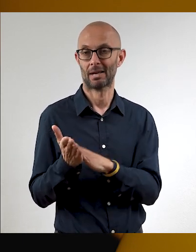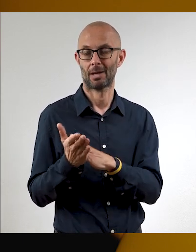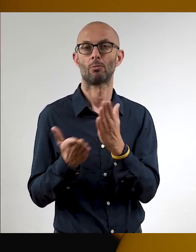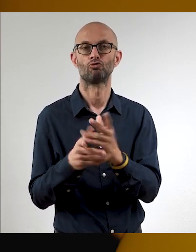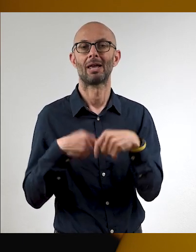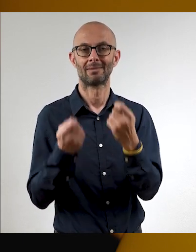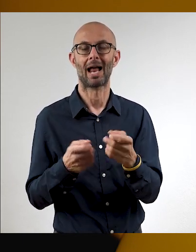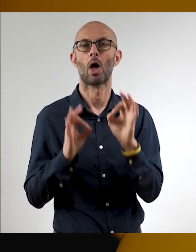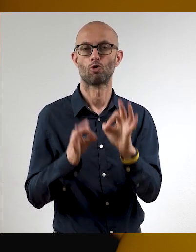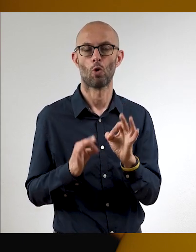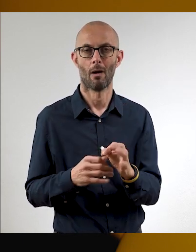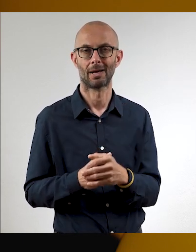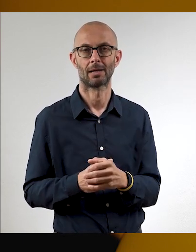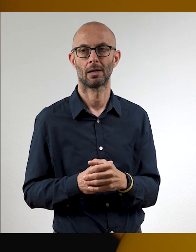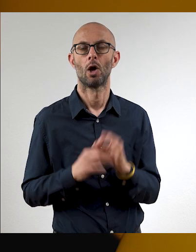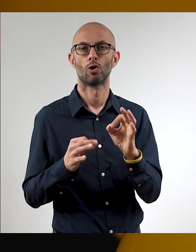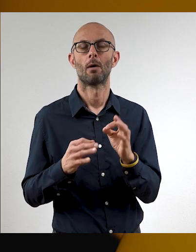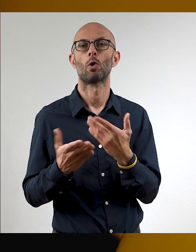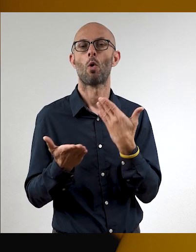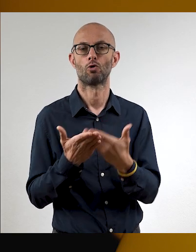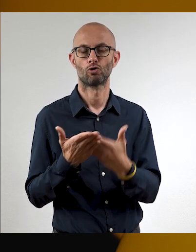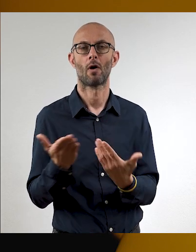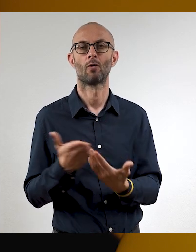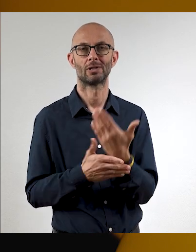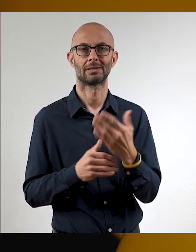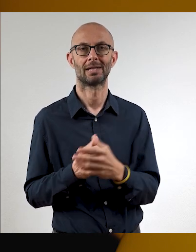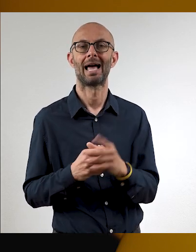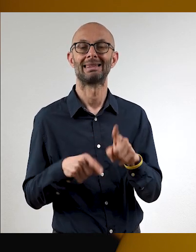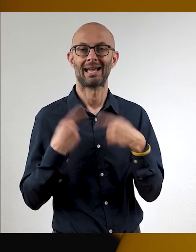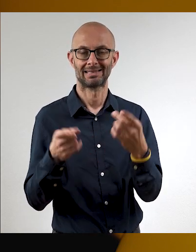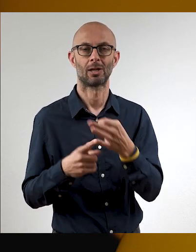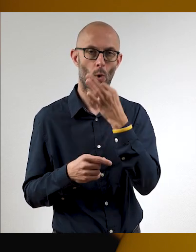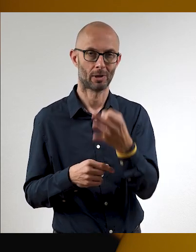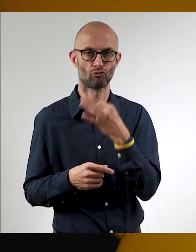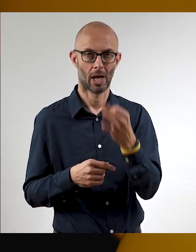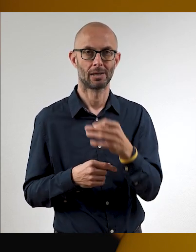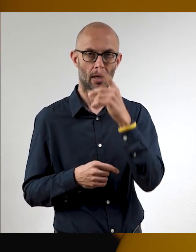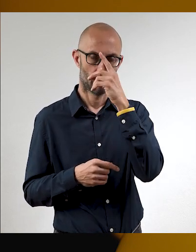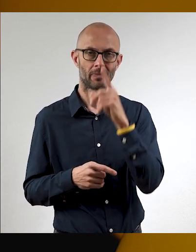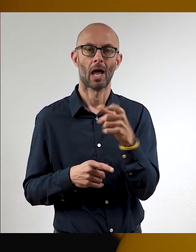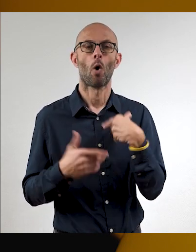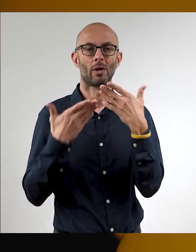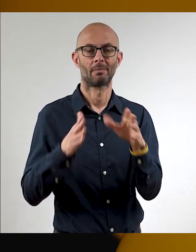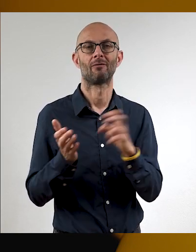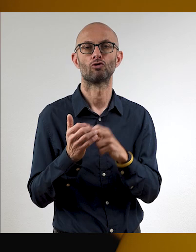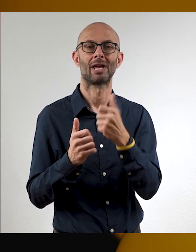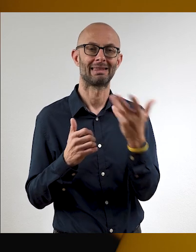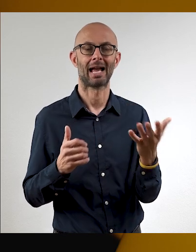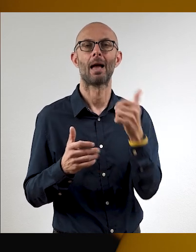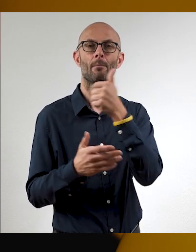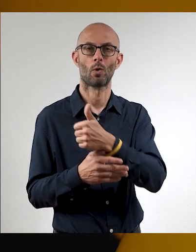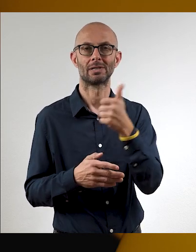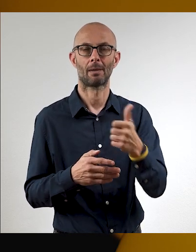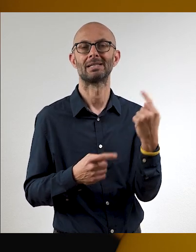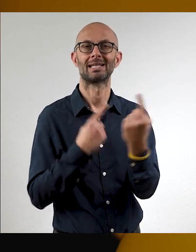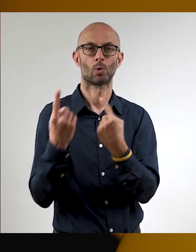že dala dobro izhodišče za naslednje vprašanje, da odpreva še nekaj